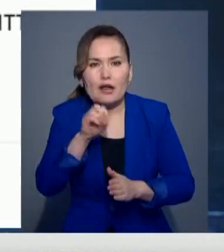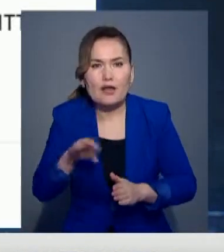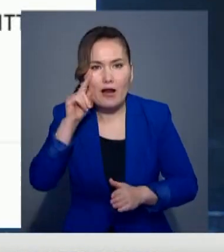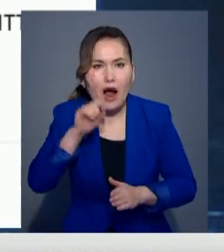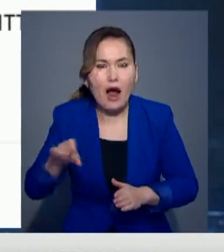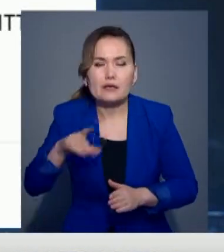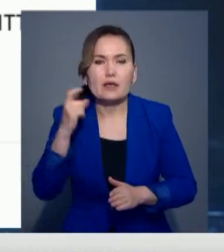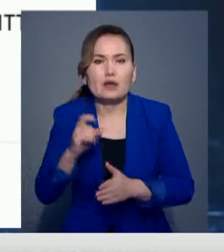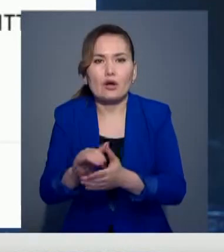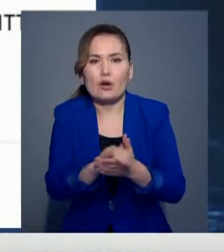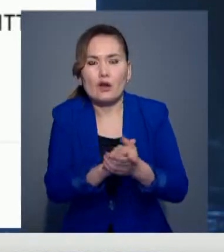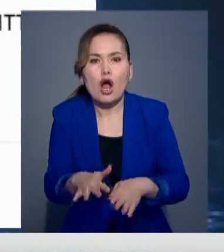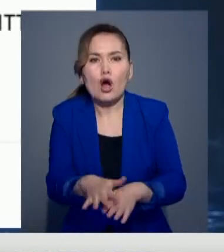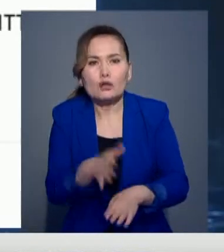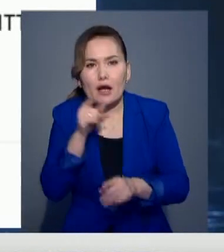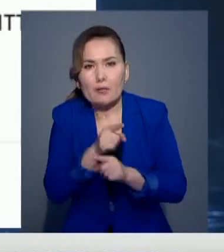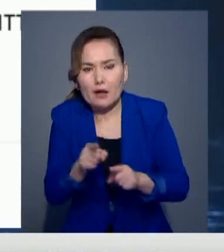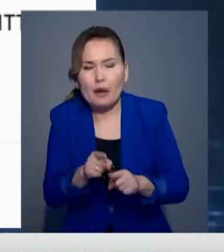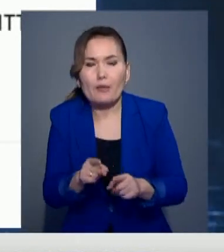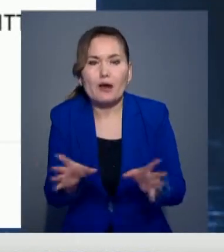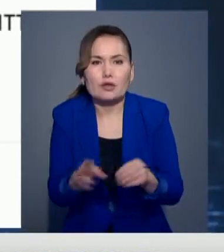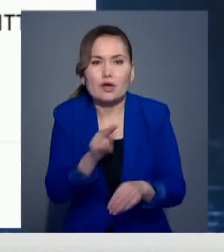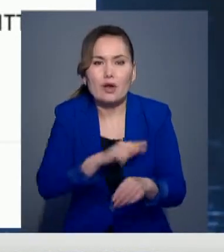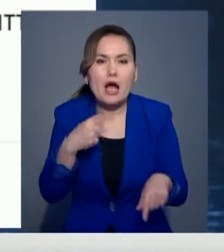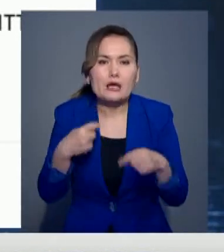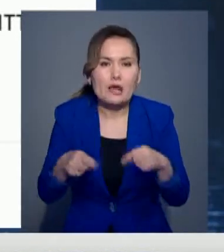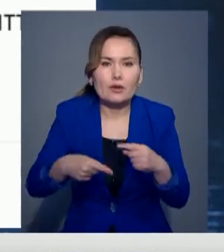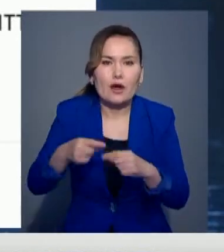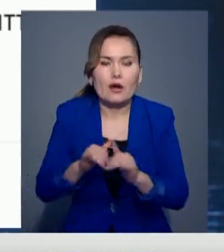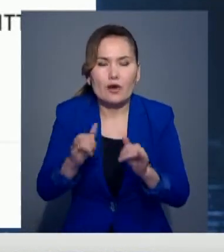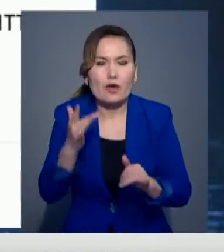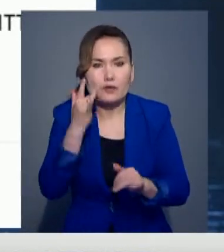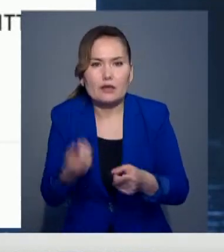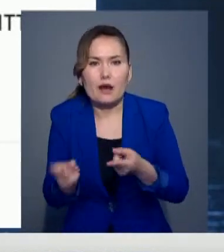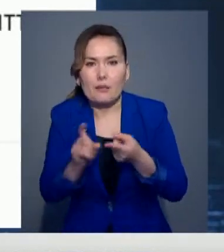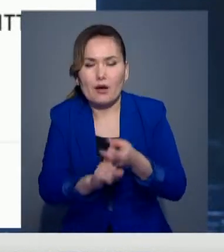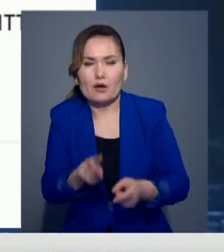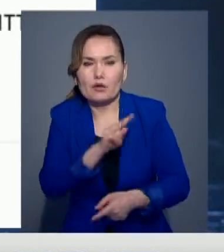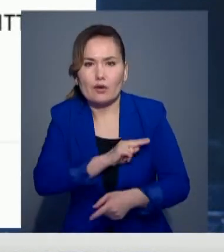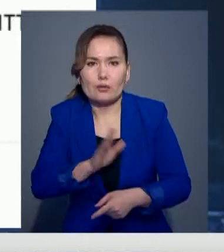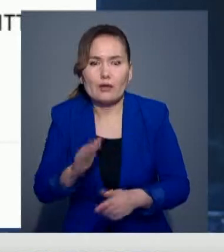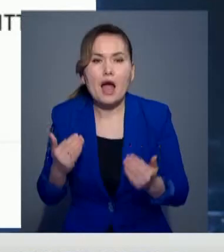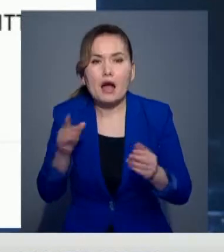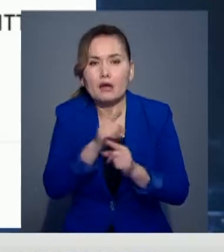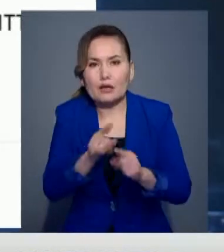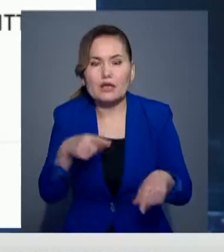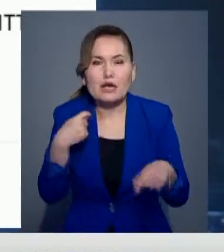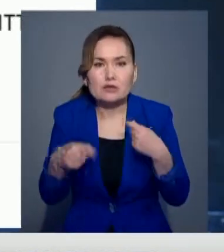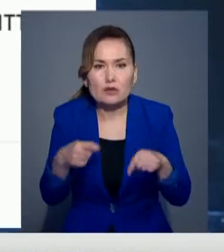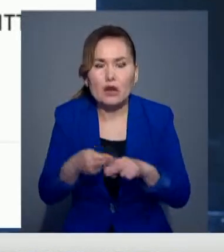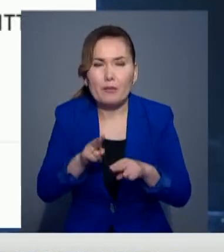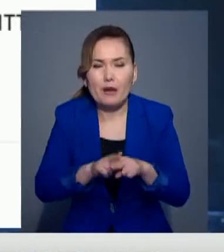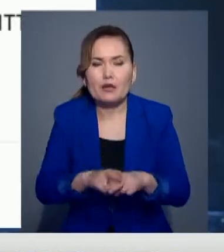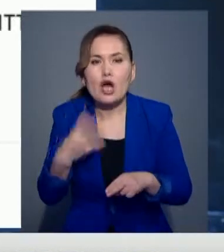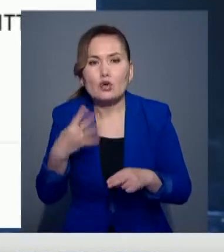экономикалық одақтың ұзақ мерзімді орнықтылығы сауда процестерінің тұрақтылығына тікелей байланысты. Қазіргі уақытта сауда